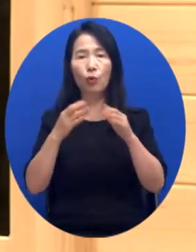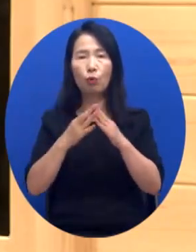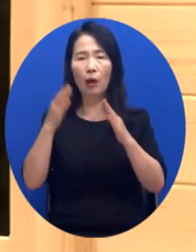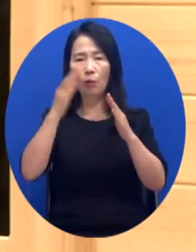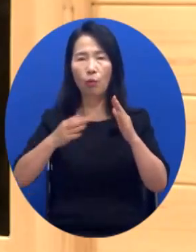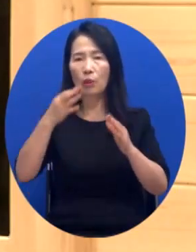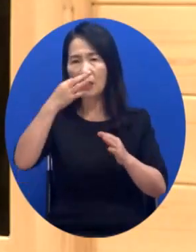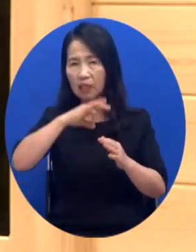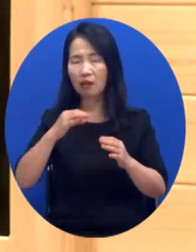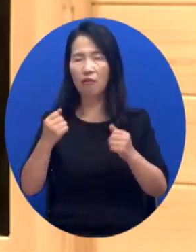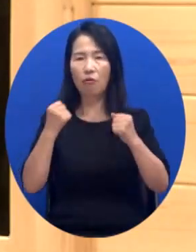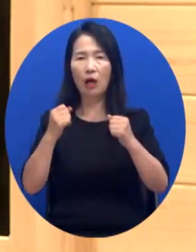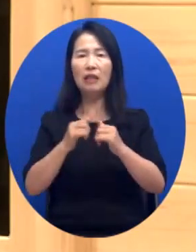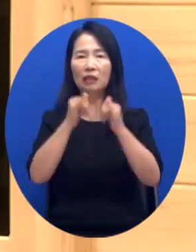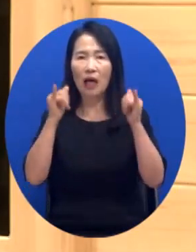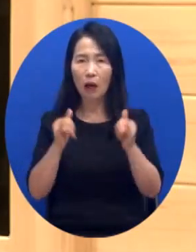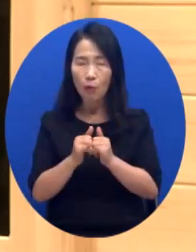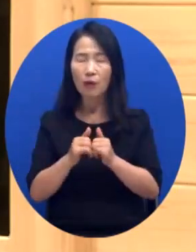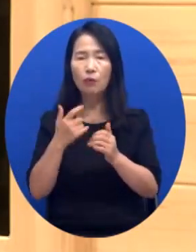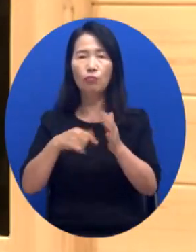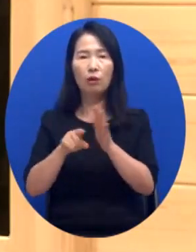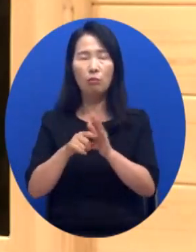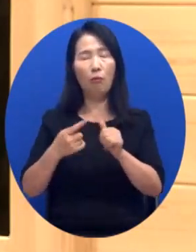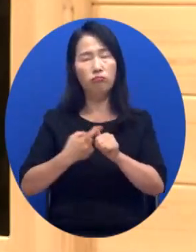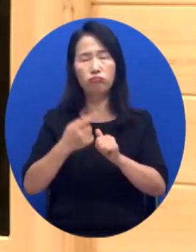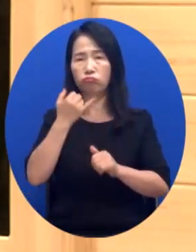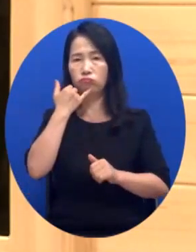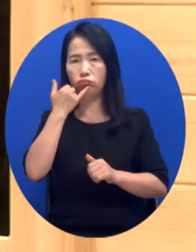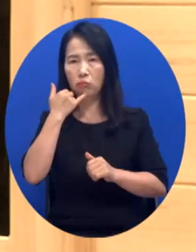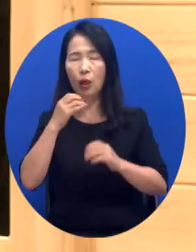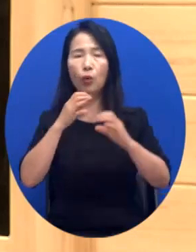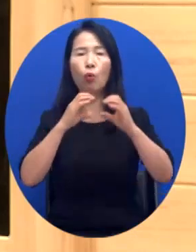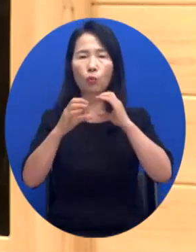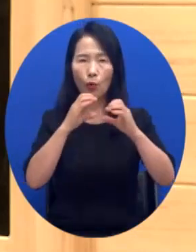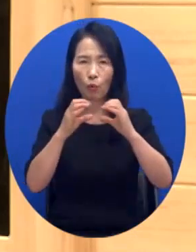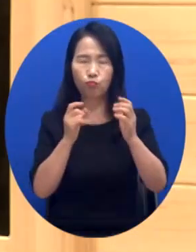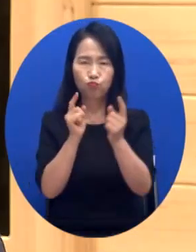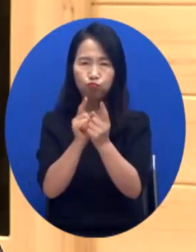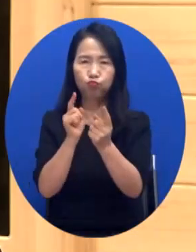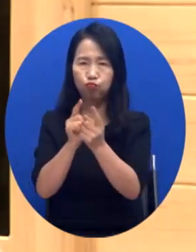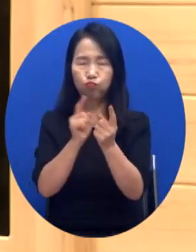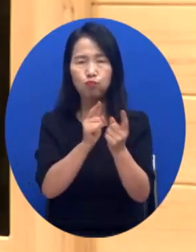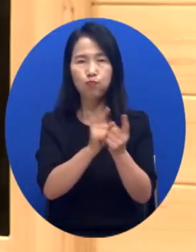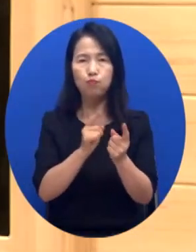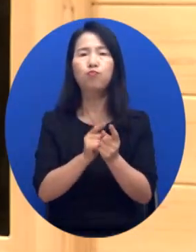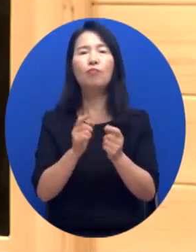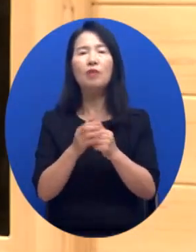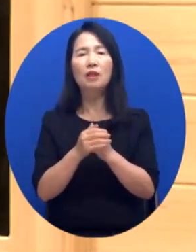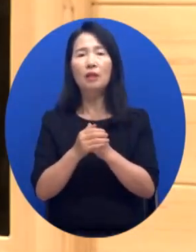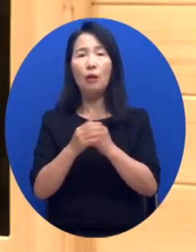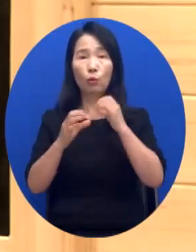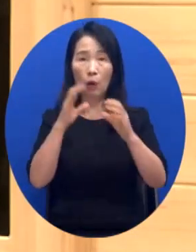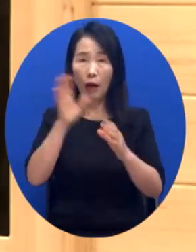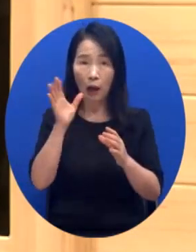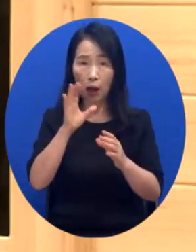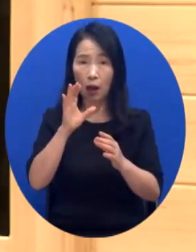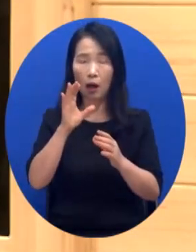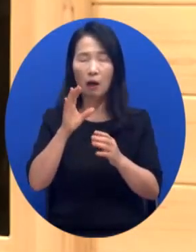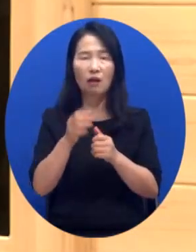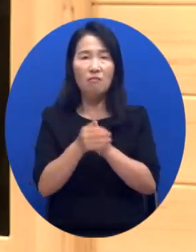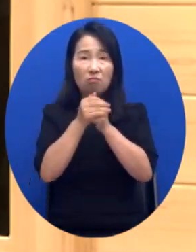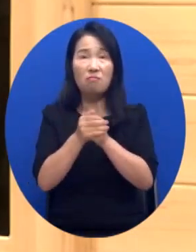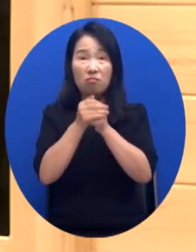건강한 사회를 위해서는 저는 욕먹는 게 두렵지 않습니다. 소통해야 됩니다. 이 시대에 소통하지 않으면 꼰대입니다. 피킷만